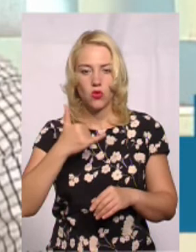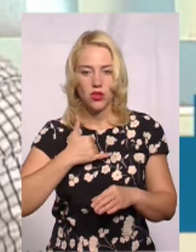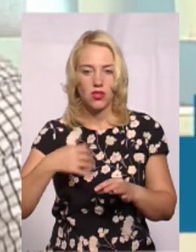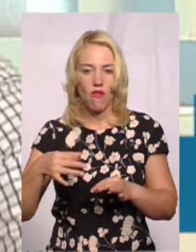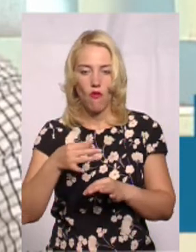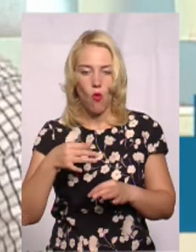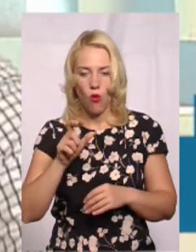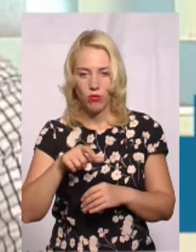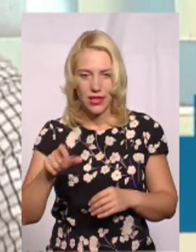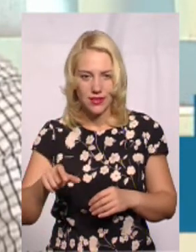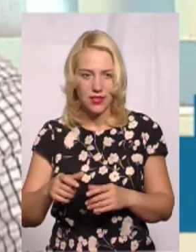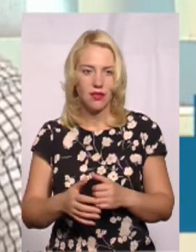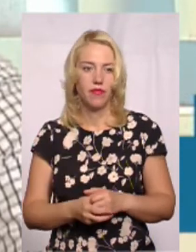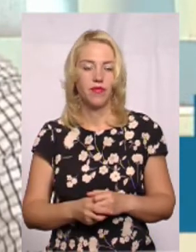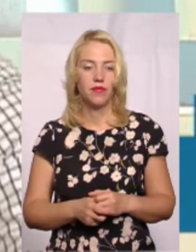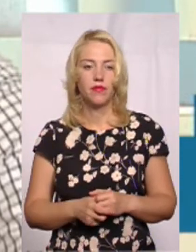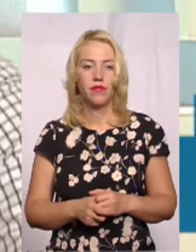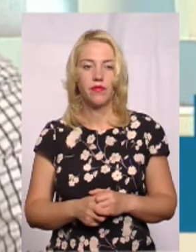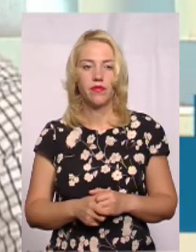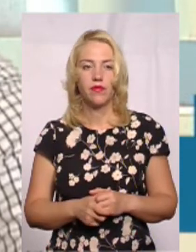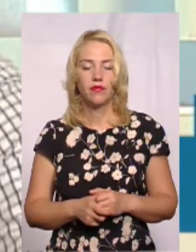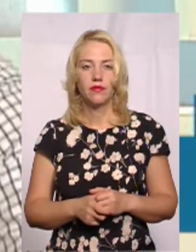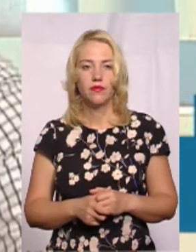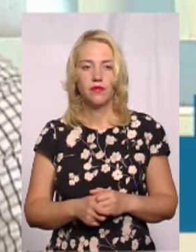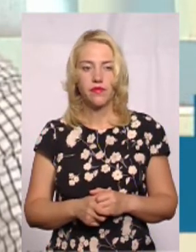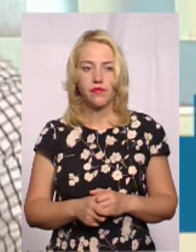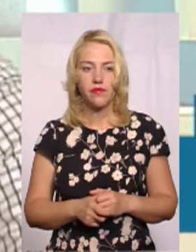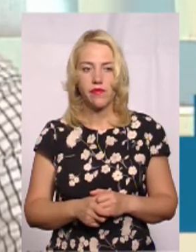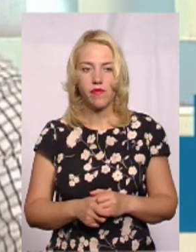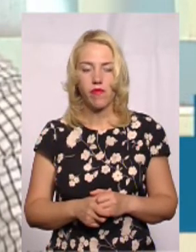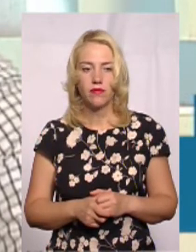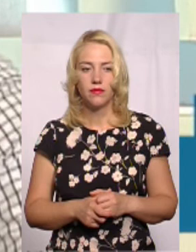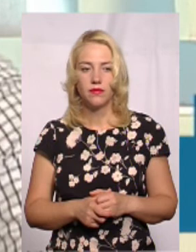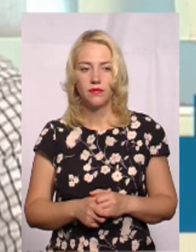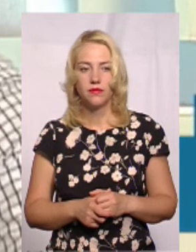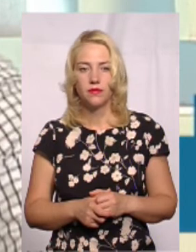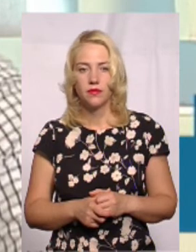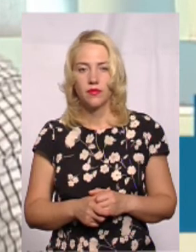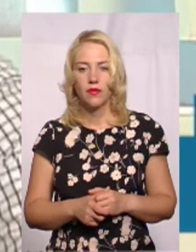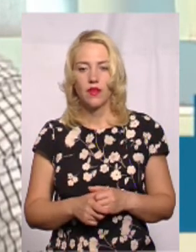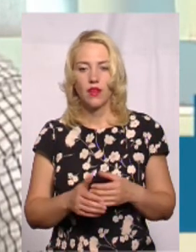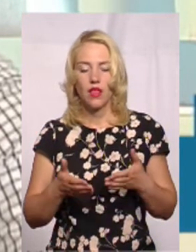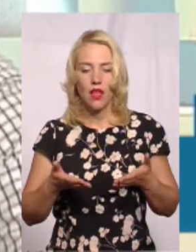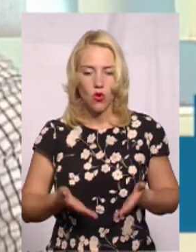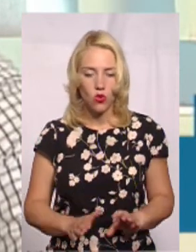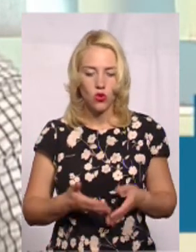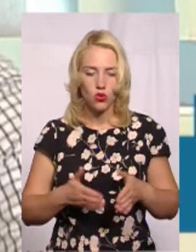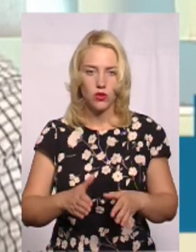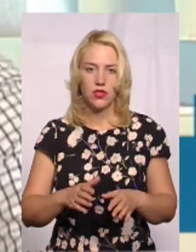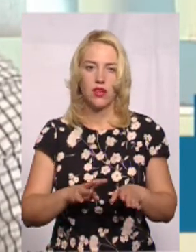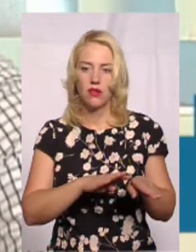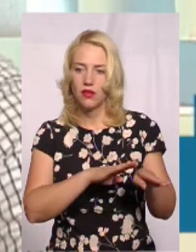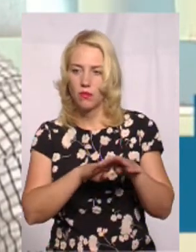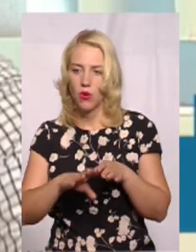області, як яскравий приклад з репортажу по телебаченню, народжуються рівномірно по всій Хмельницькій області, повірте